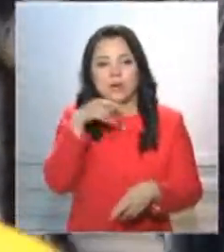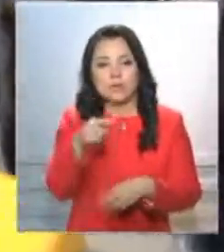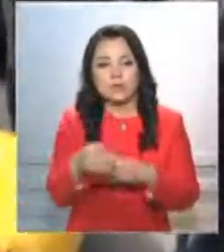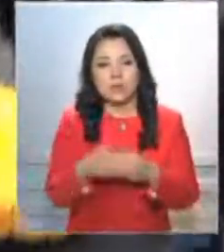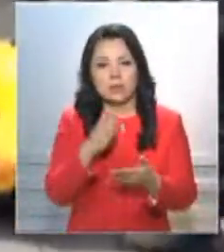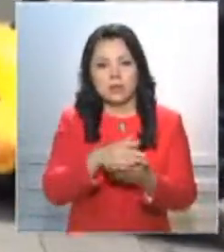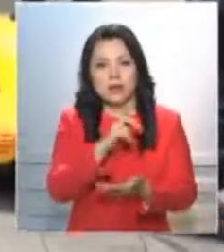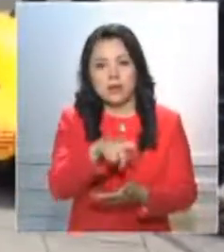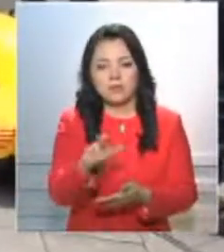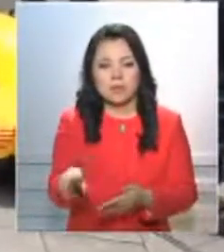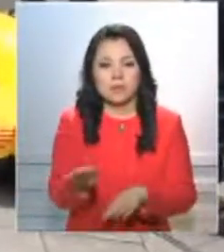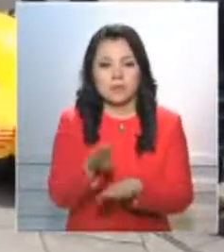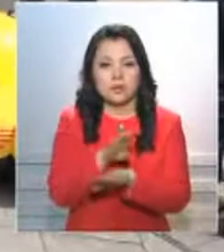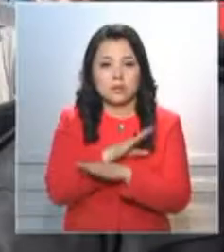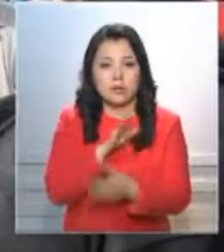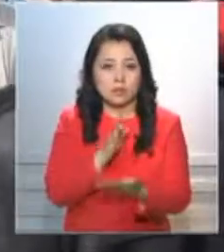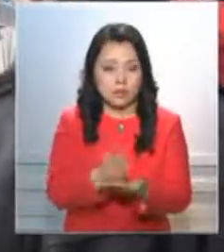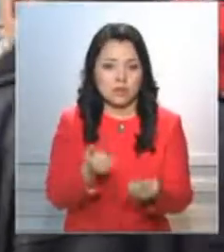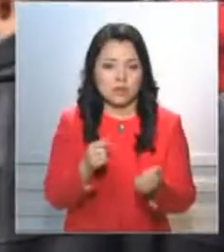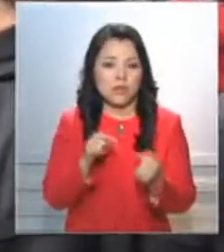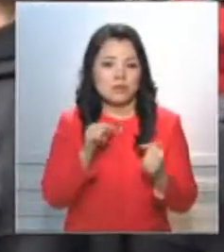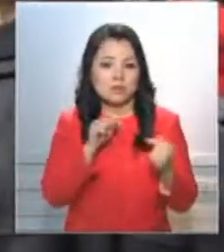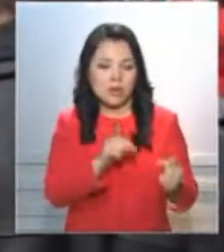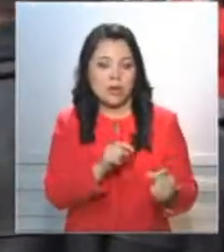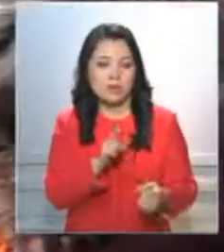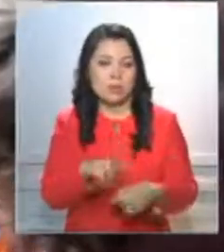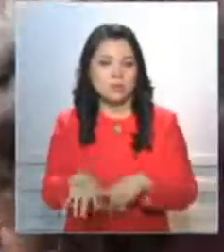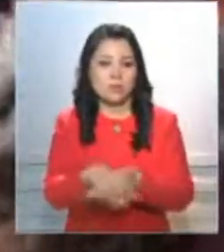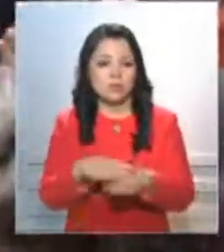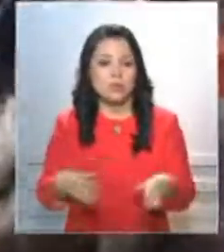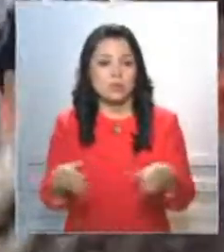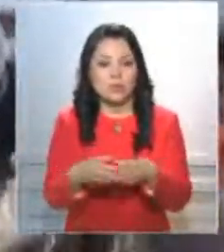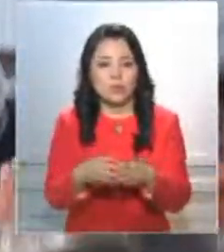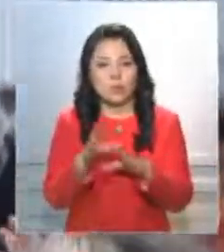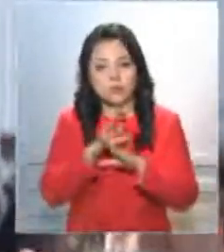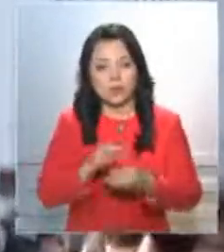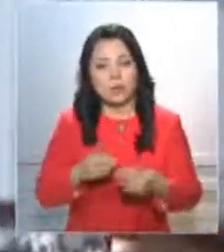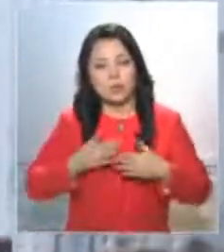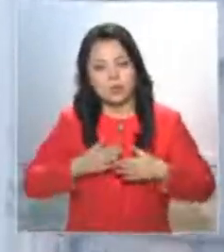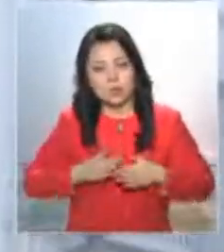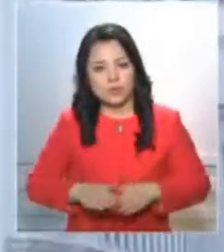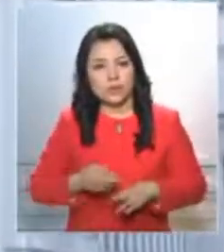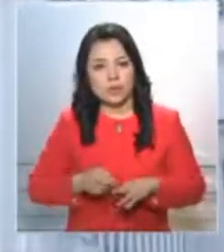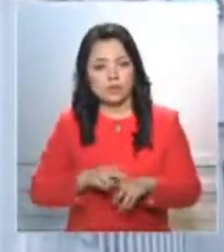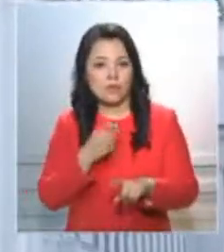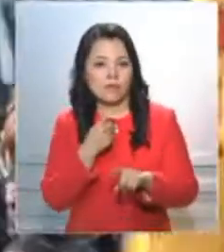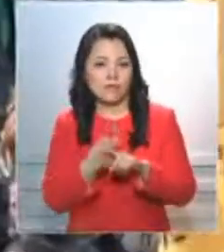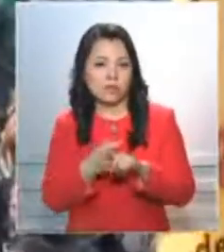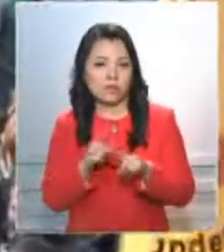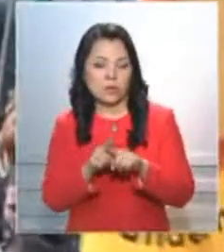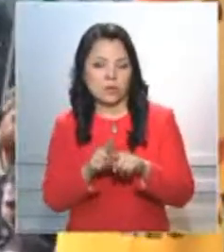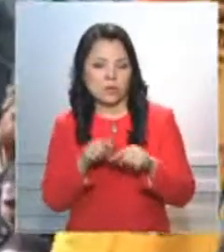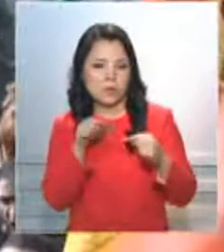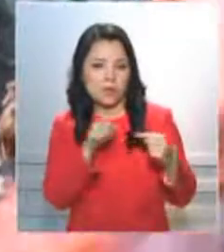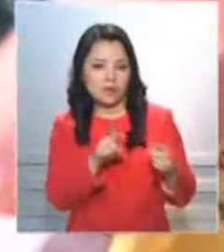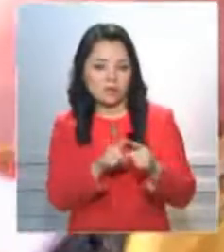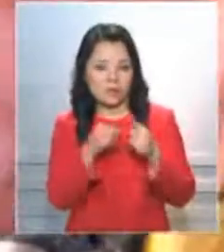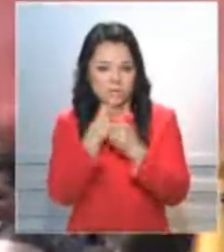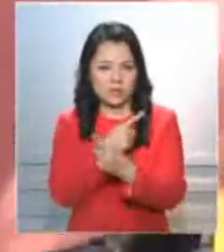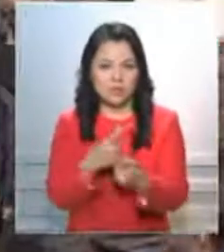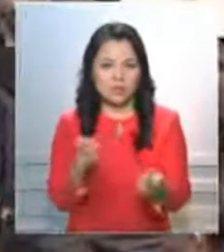екен. Сондықтан наразы топ халықты шыдамдылық танытып, тағы да фашизмге, нәсілдік кемсітушілікке қарсы шығуға